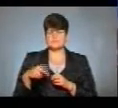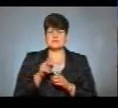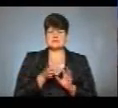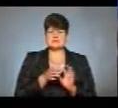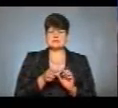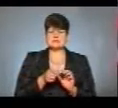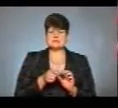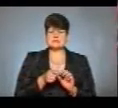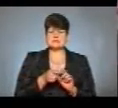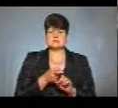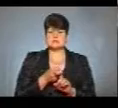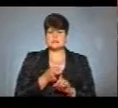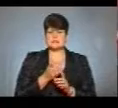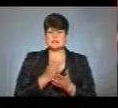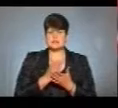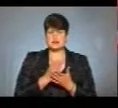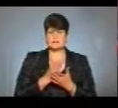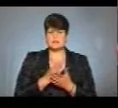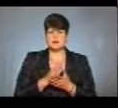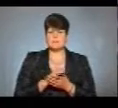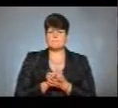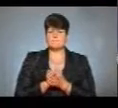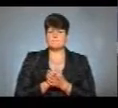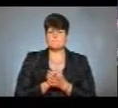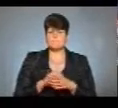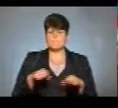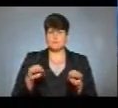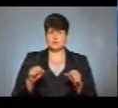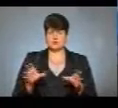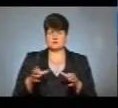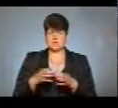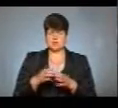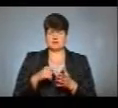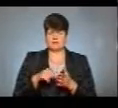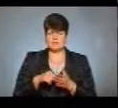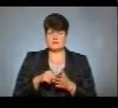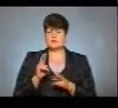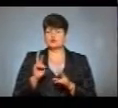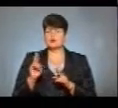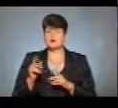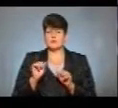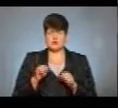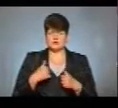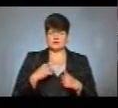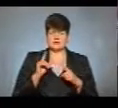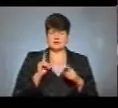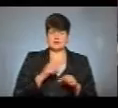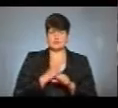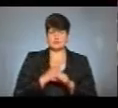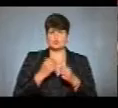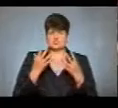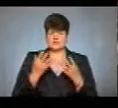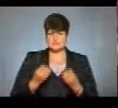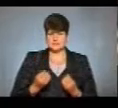залежить від наявності мотоспільноти в місті і в регіонах. То як хто може, тому що ми їдемо в робочі дні.